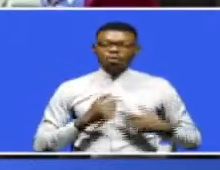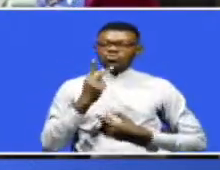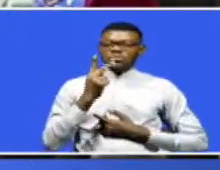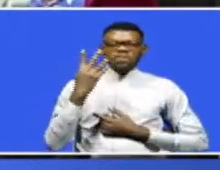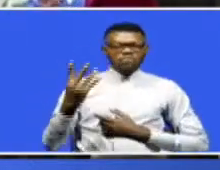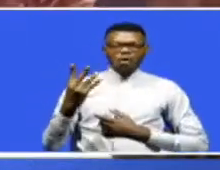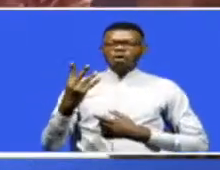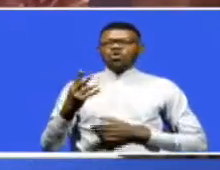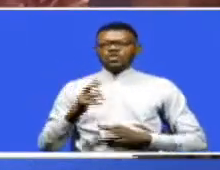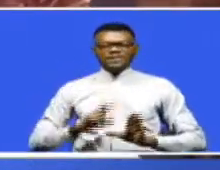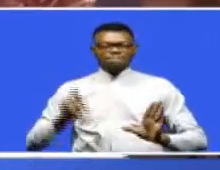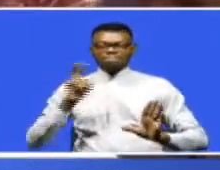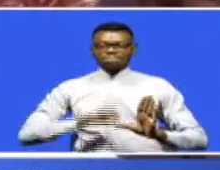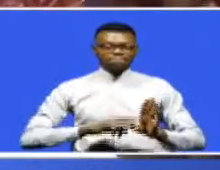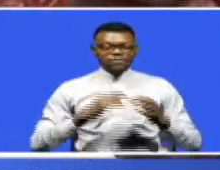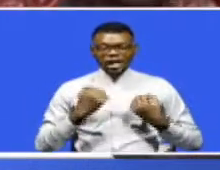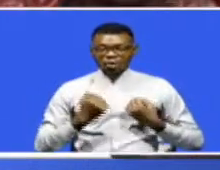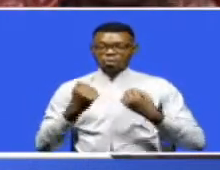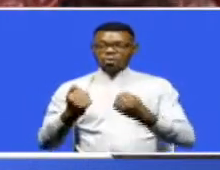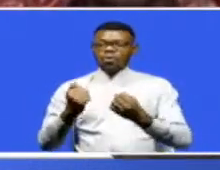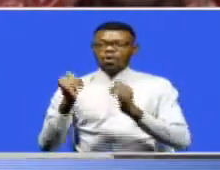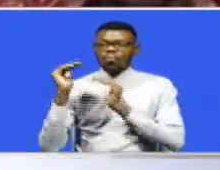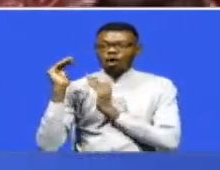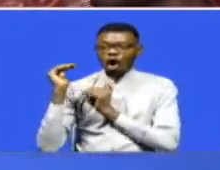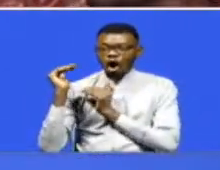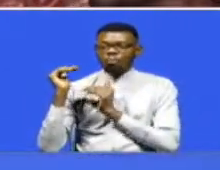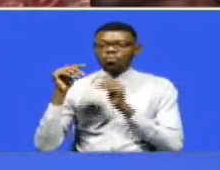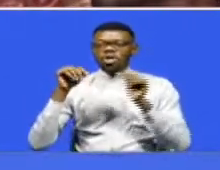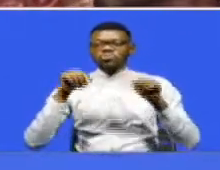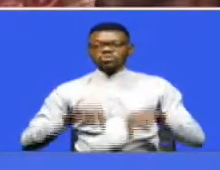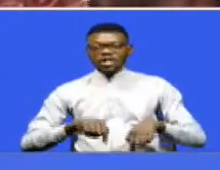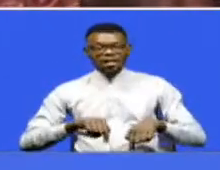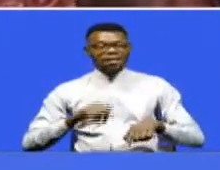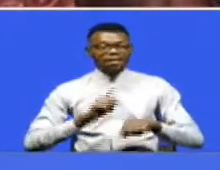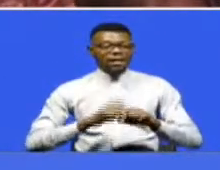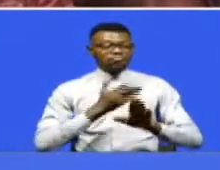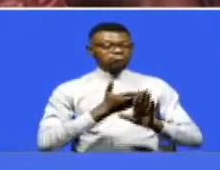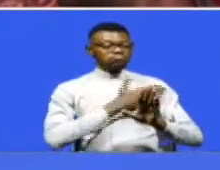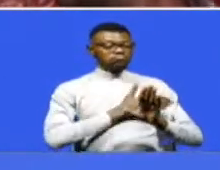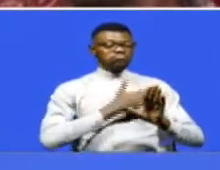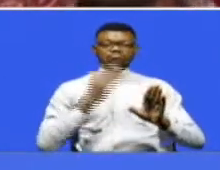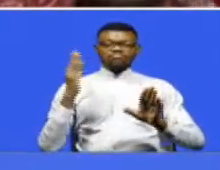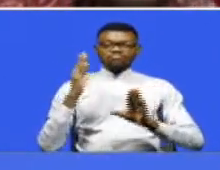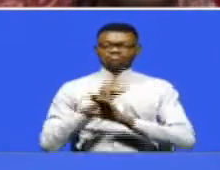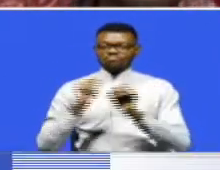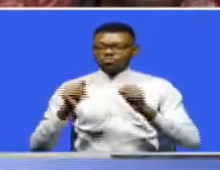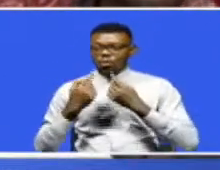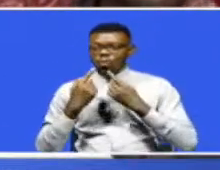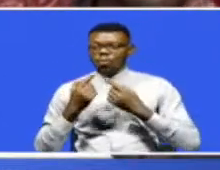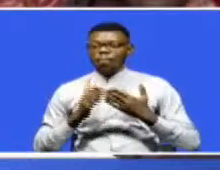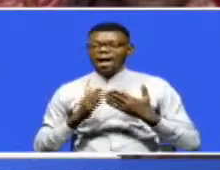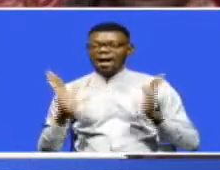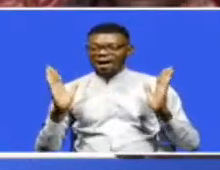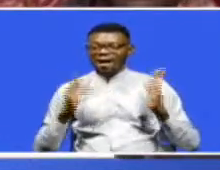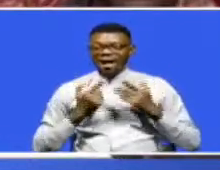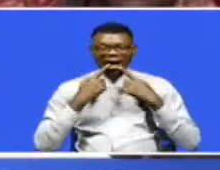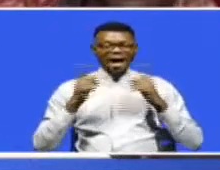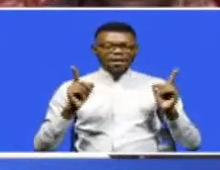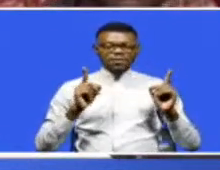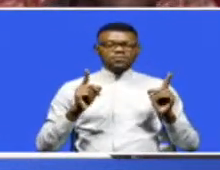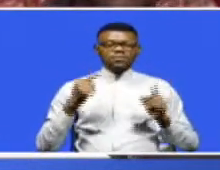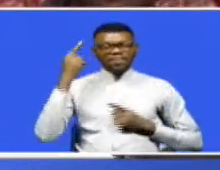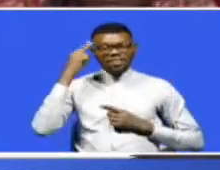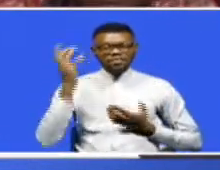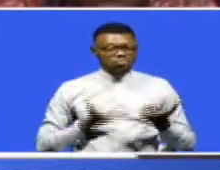ndio wanaabiri. Na tulikuwa tunatarajia leo vile alifungua, president alifungua jana, biashara ingeonekana leo, lakini all of a